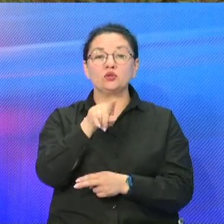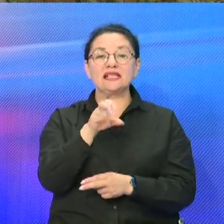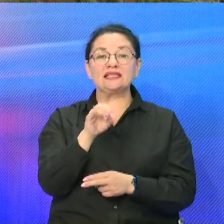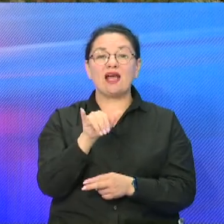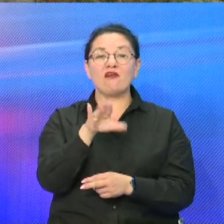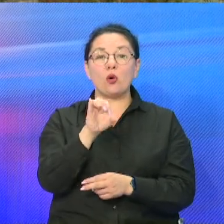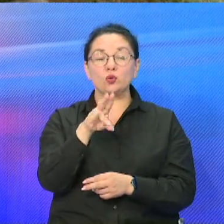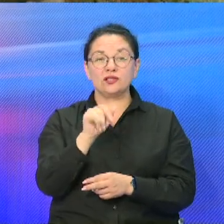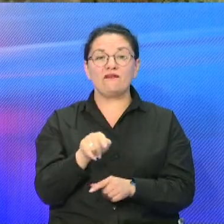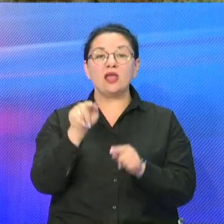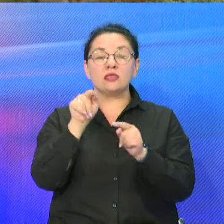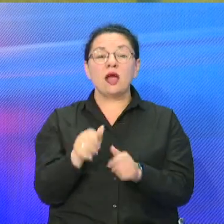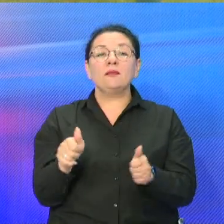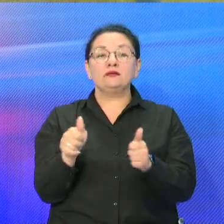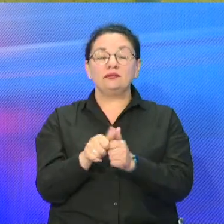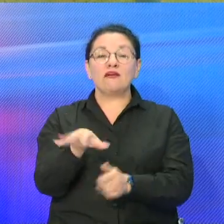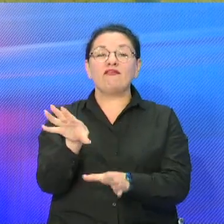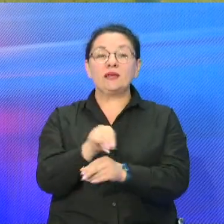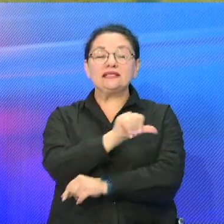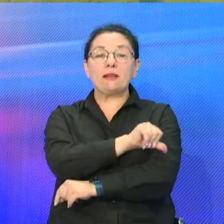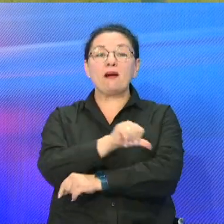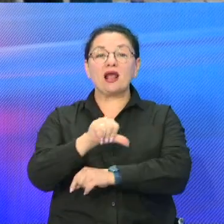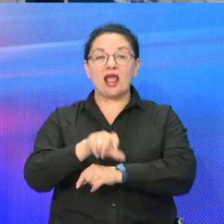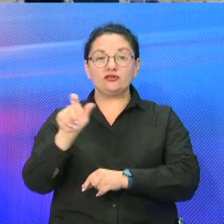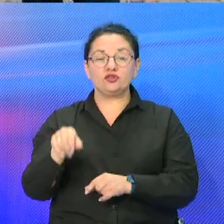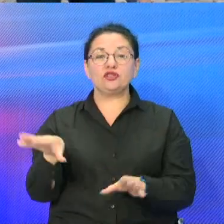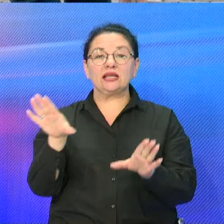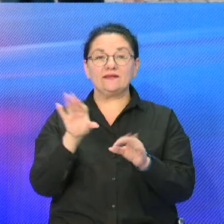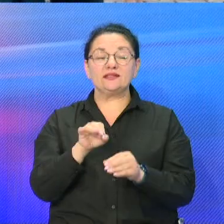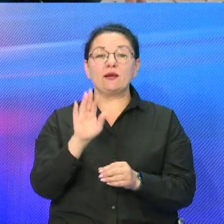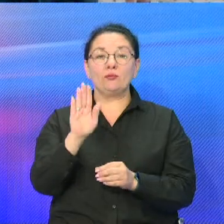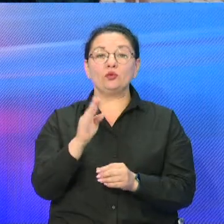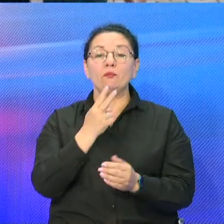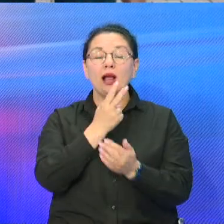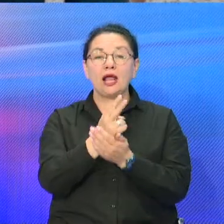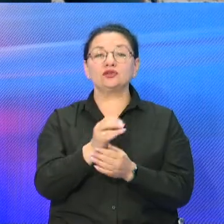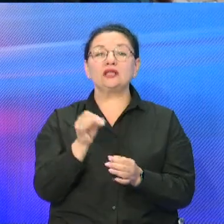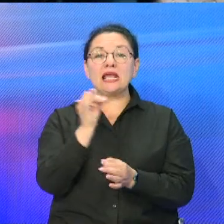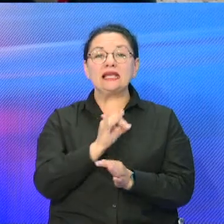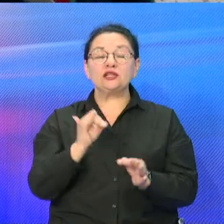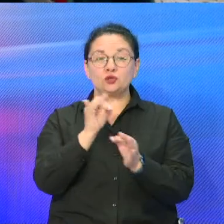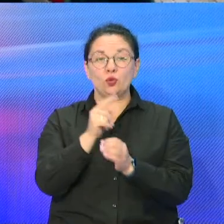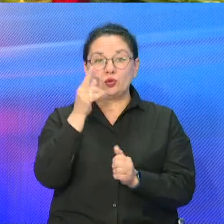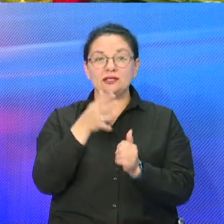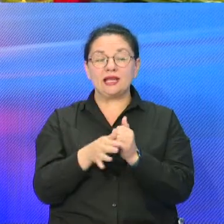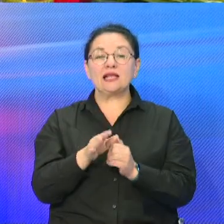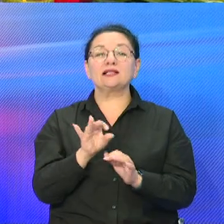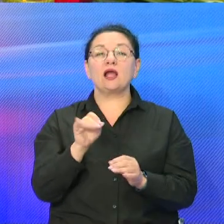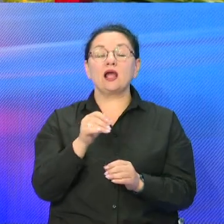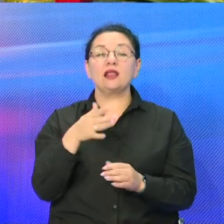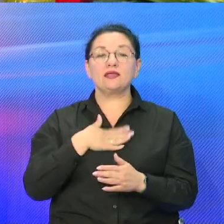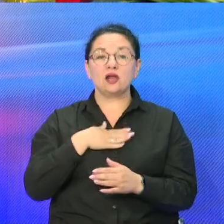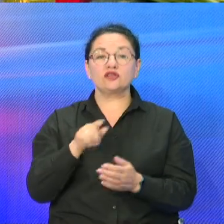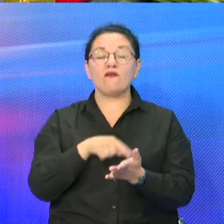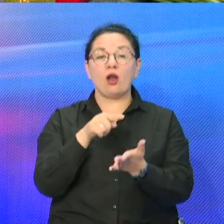годе, пограничники разом с молодым командиром приняли неровный бой. Кошты молодого життя до опошних патрона стремлюли ворога. А подвигу